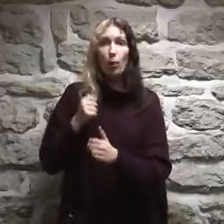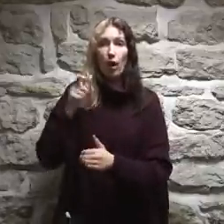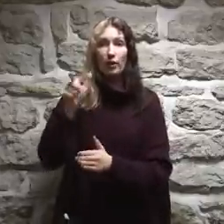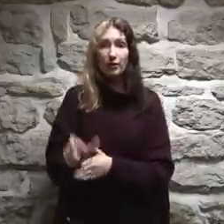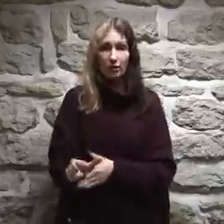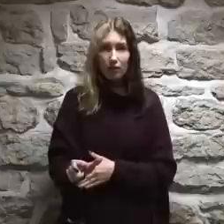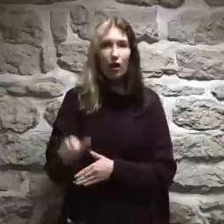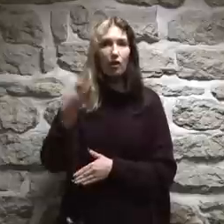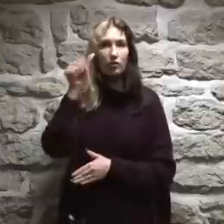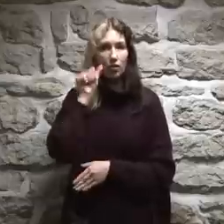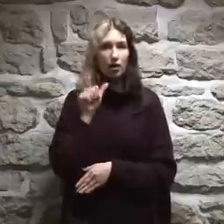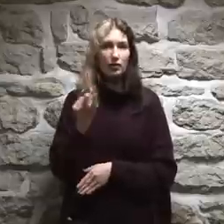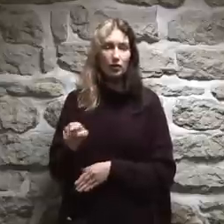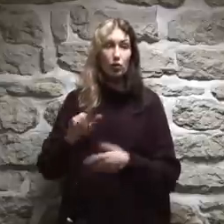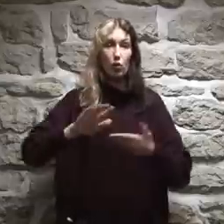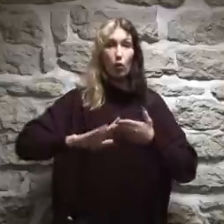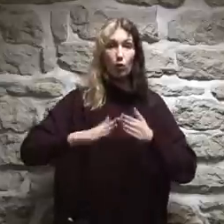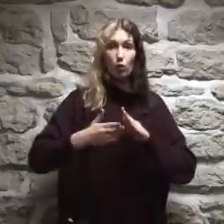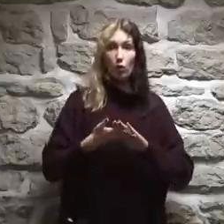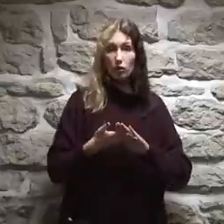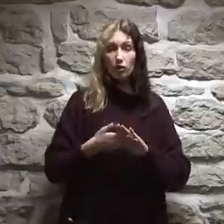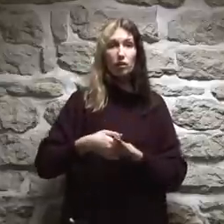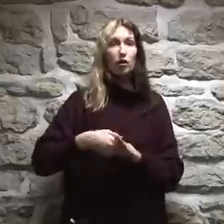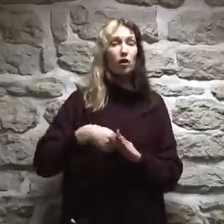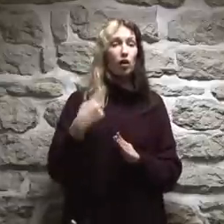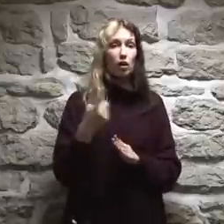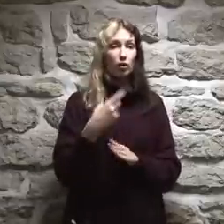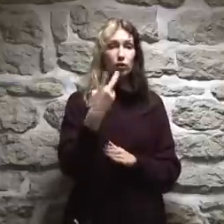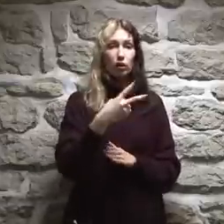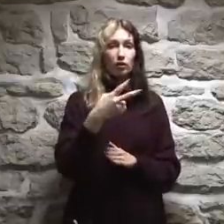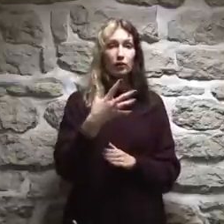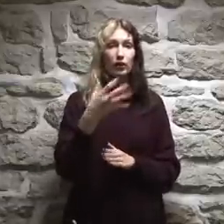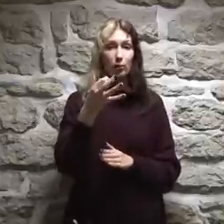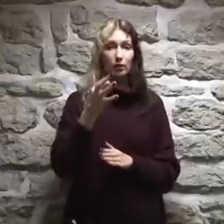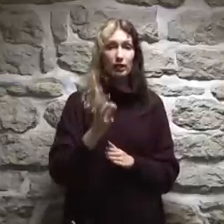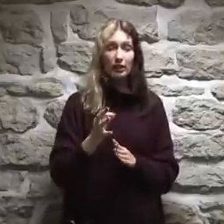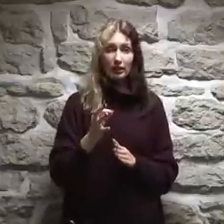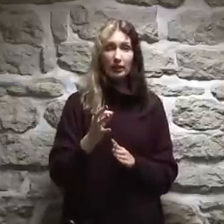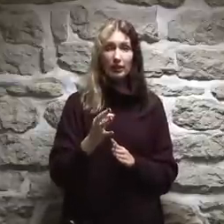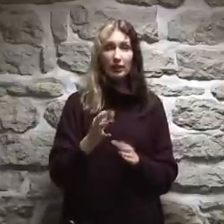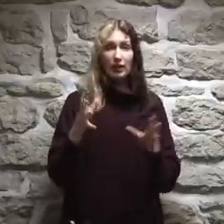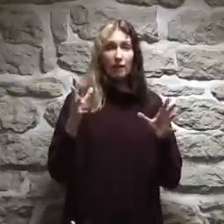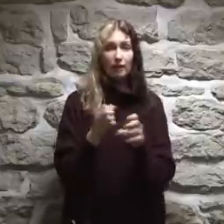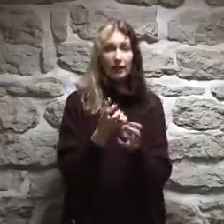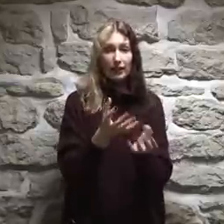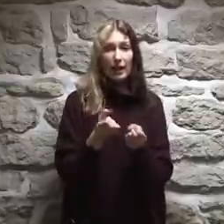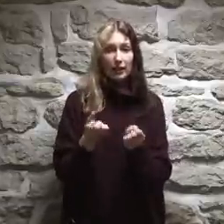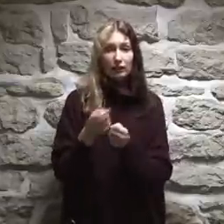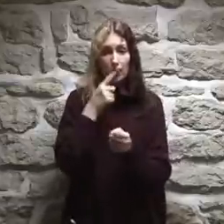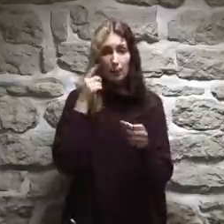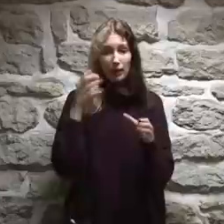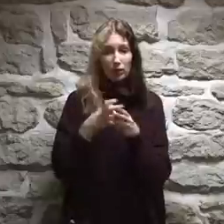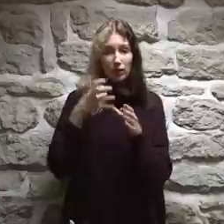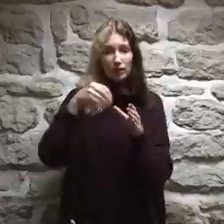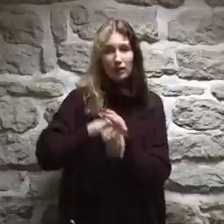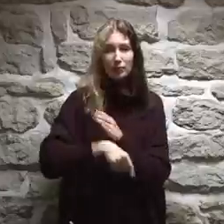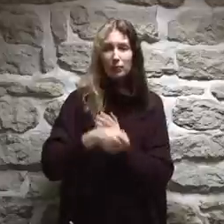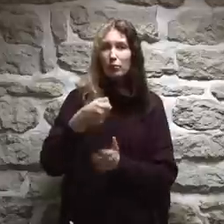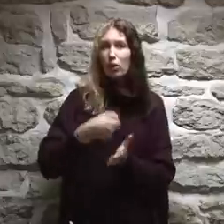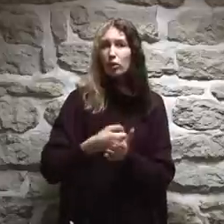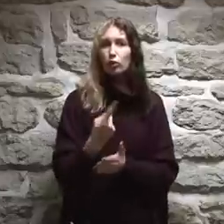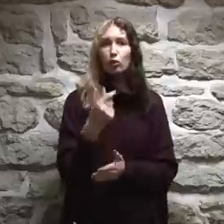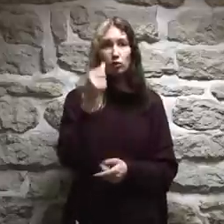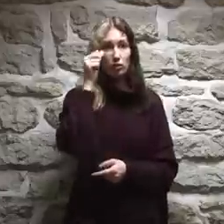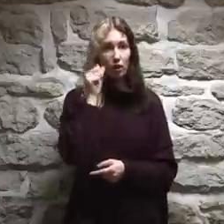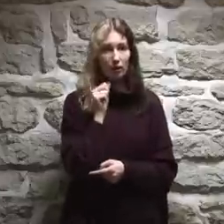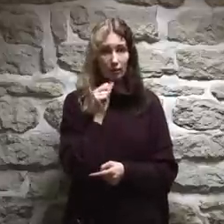naised, olukorras, kus vaid 25% idufirmade meeskondades on vähemalt üks naine,